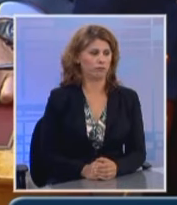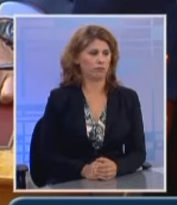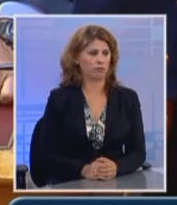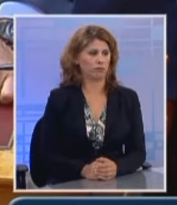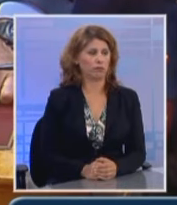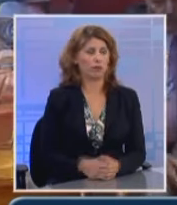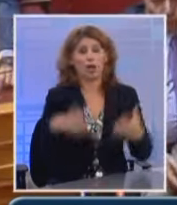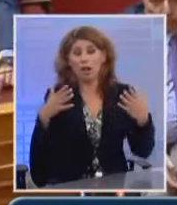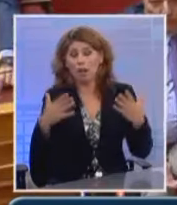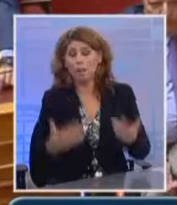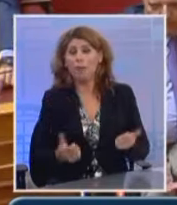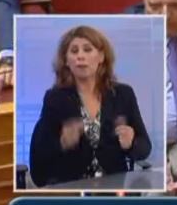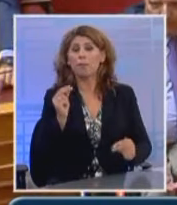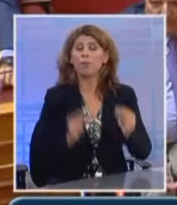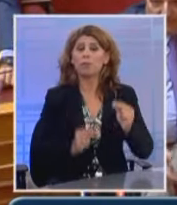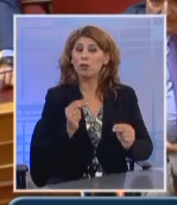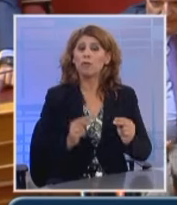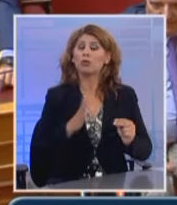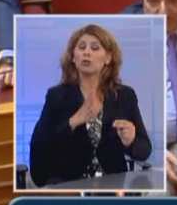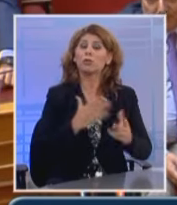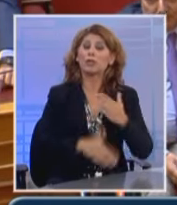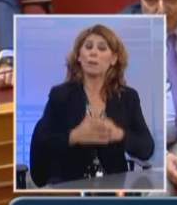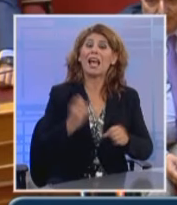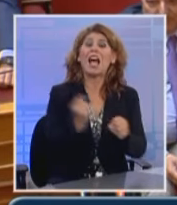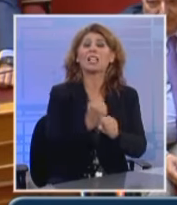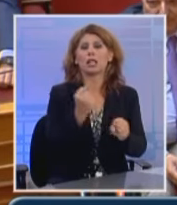Υπάρχει το πρόβλημα των ατόμων αναπηρία για εργασία.